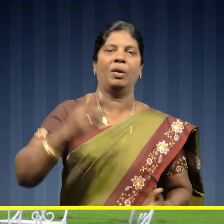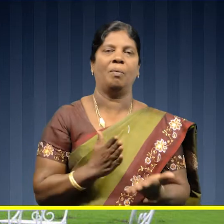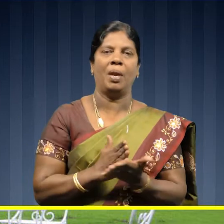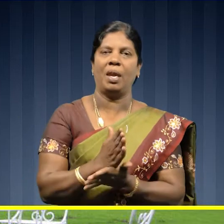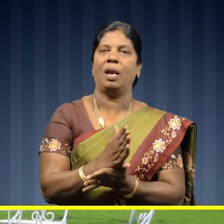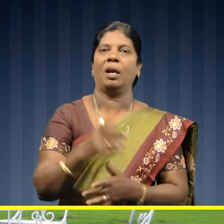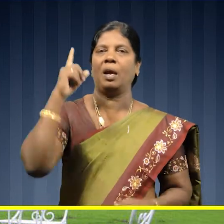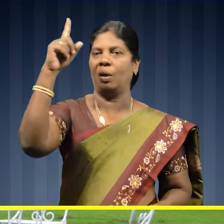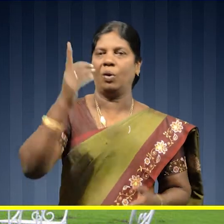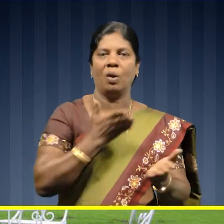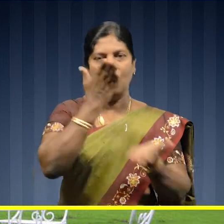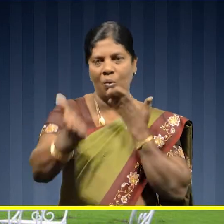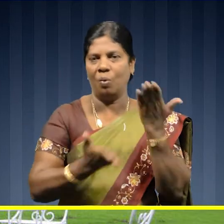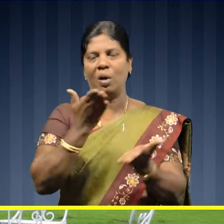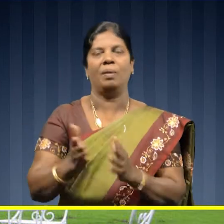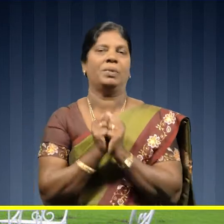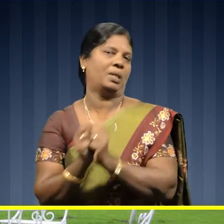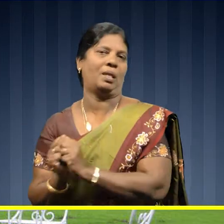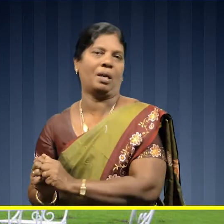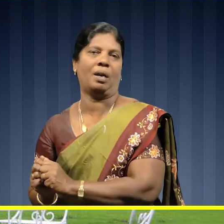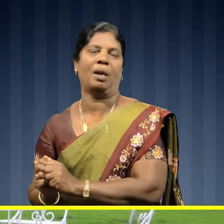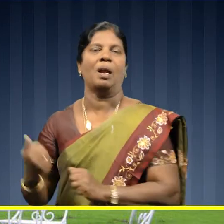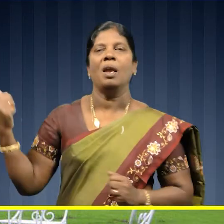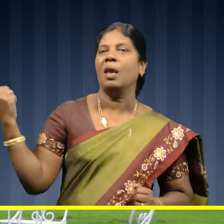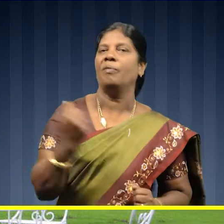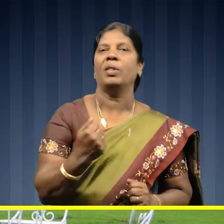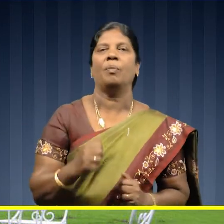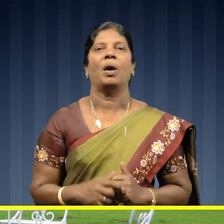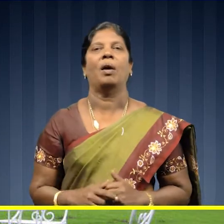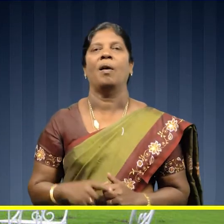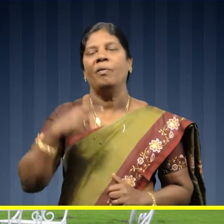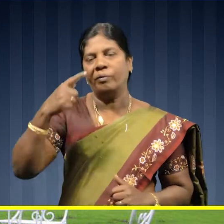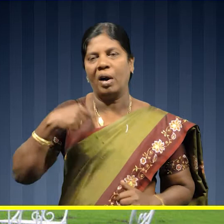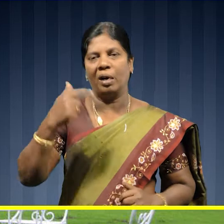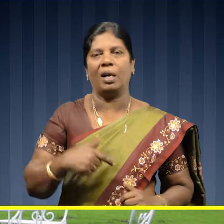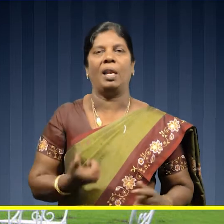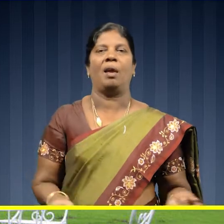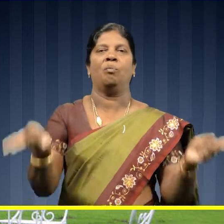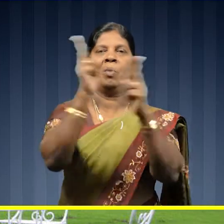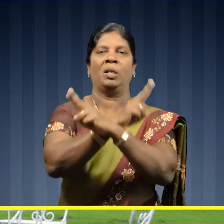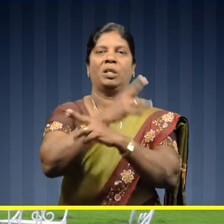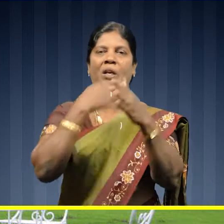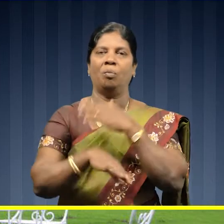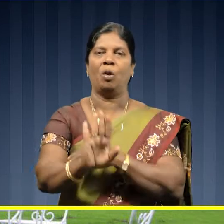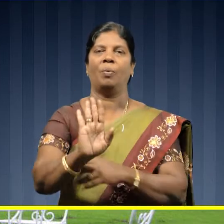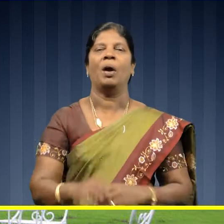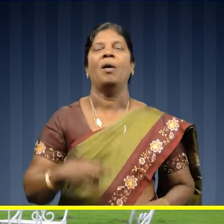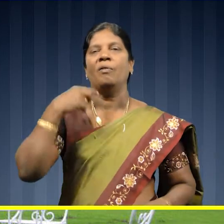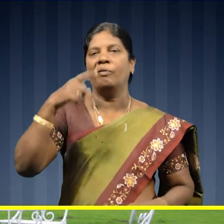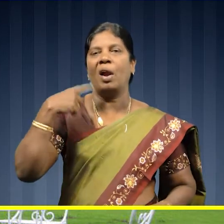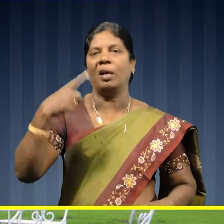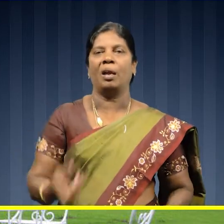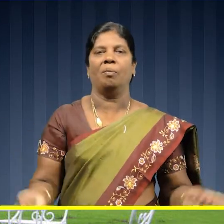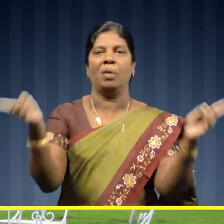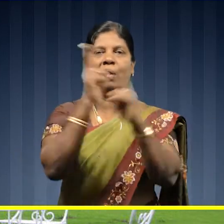ஜீவனுள்ள மெய்யான கடவுளுக்கு ஊழியம் செய்தார்கள். எவ்விதமாக? வாழ்க்கை மாற்றத்தின்